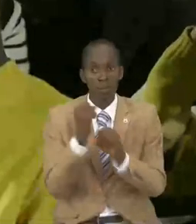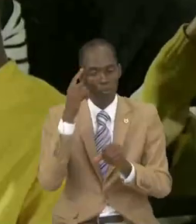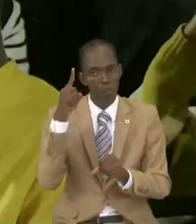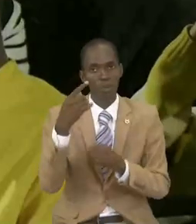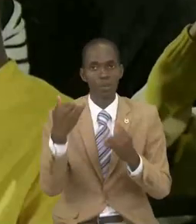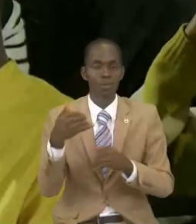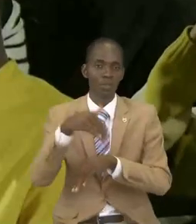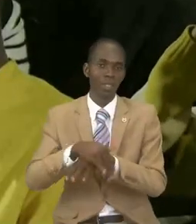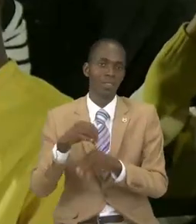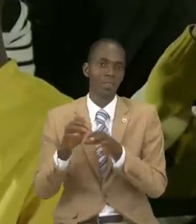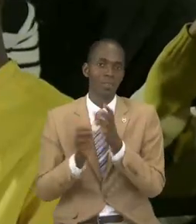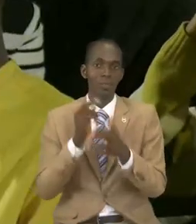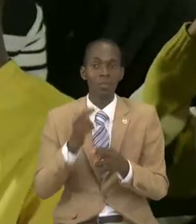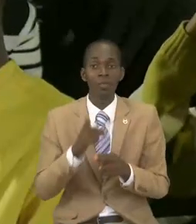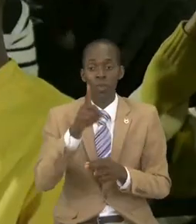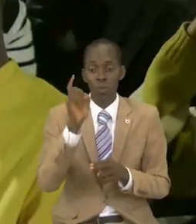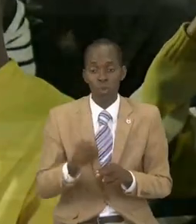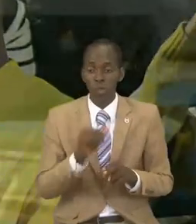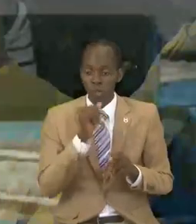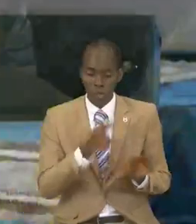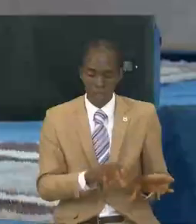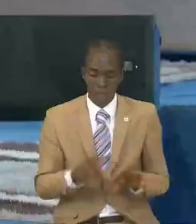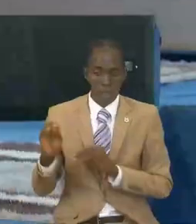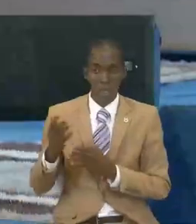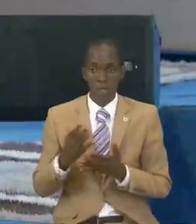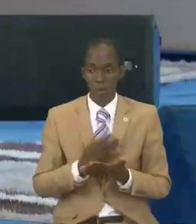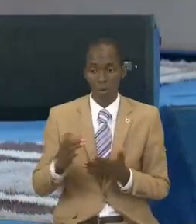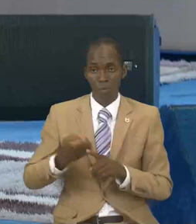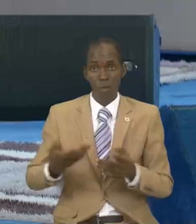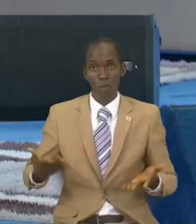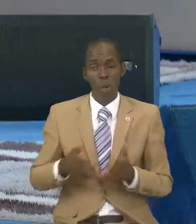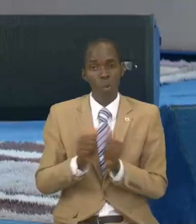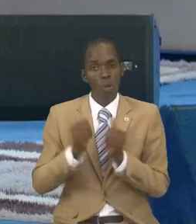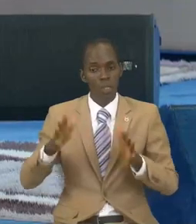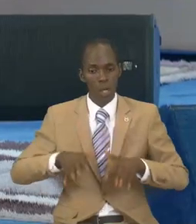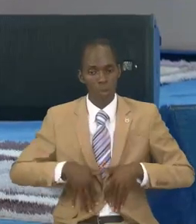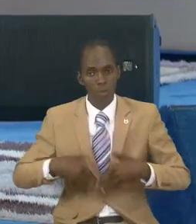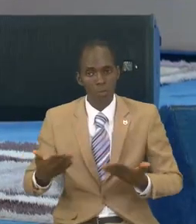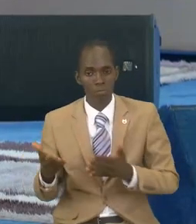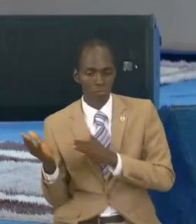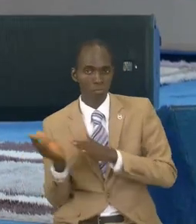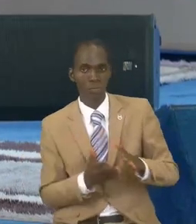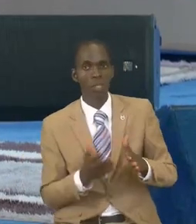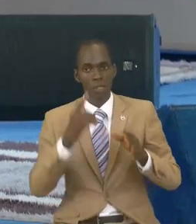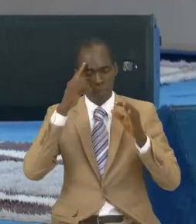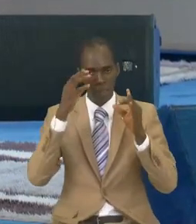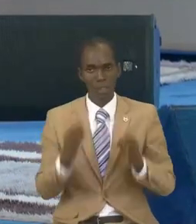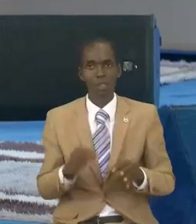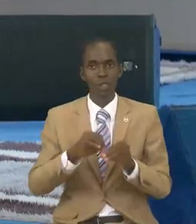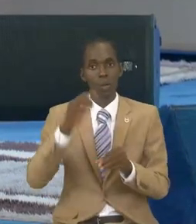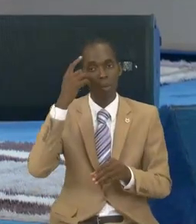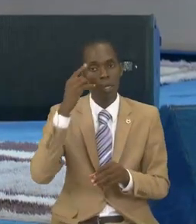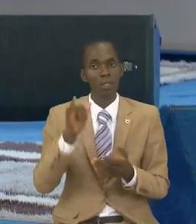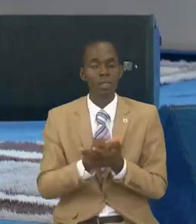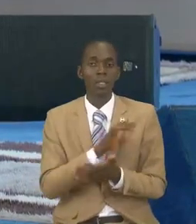soir. Tu ne dois pas quitter ici sans avoir confessé, abandonné et pris la décision que le